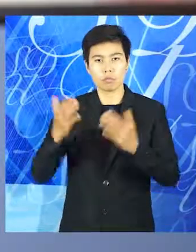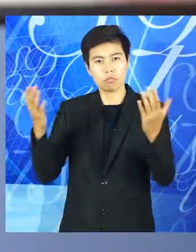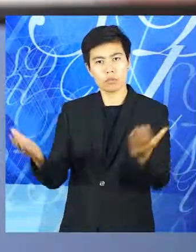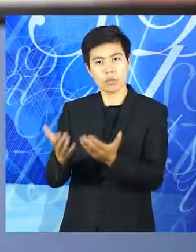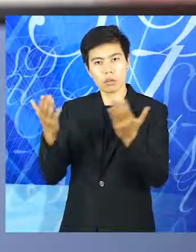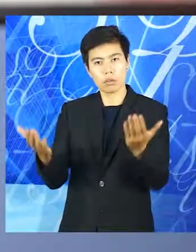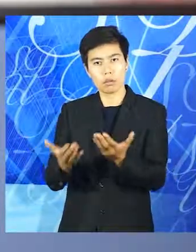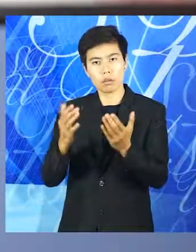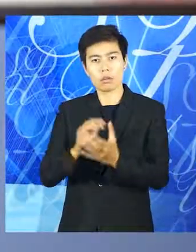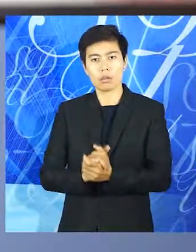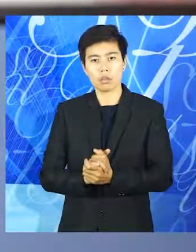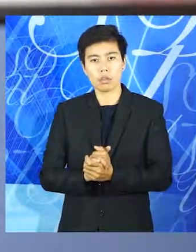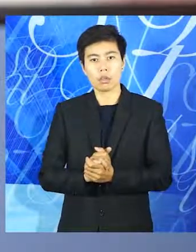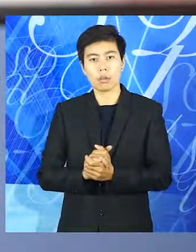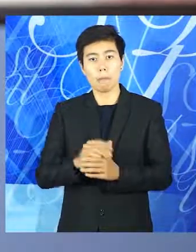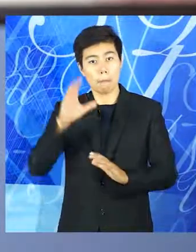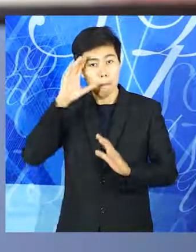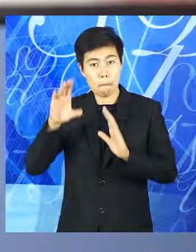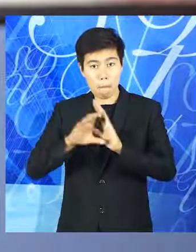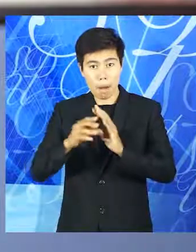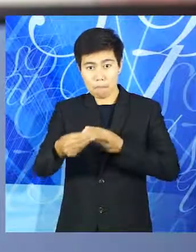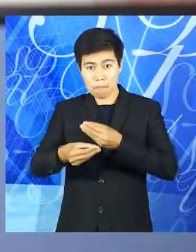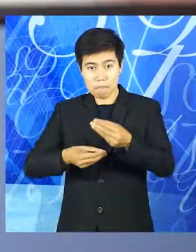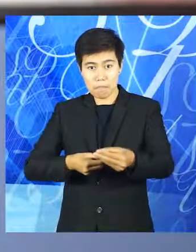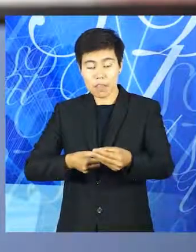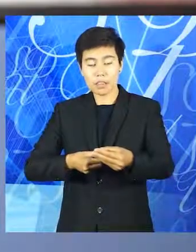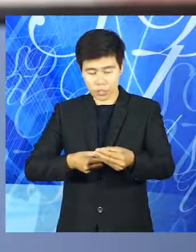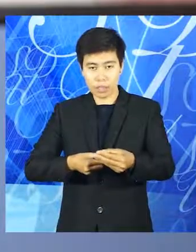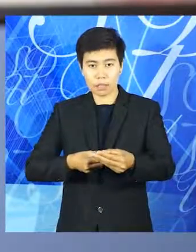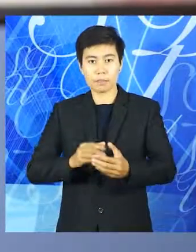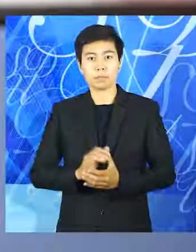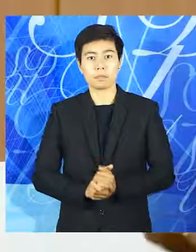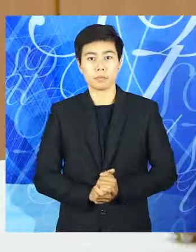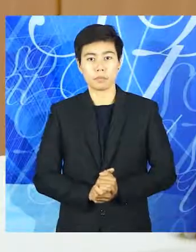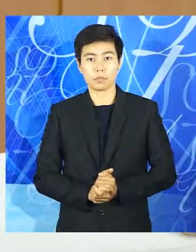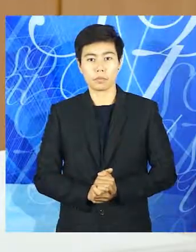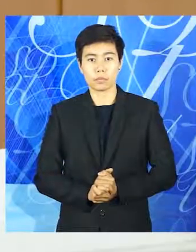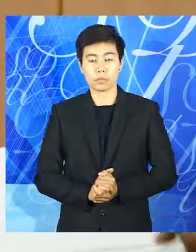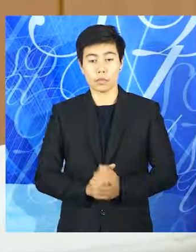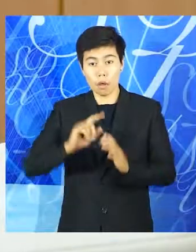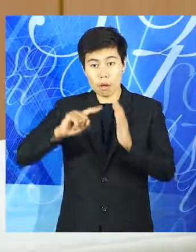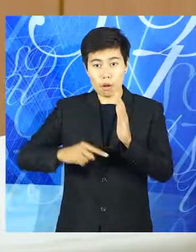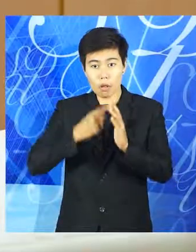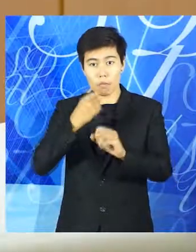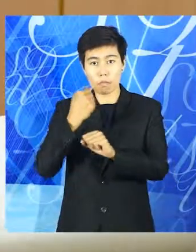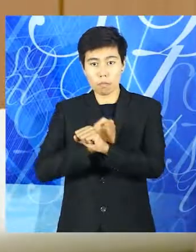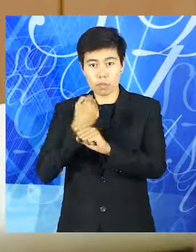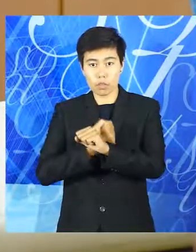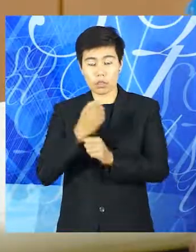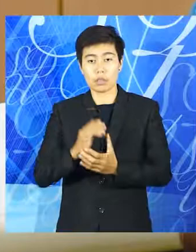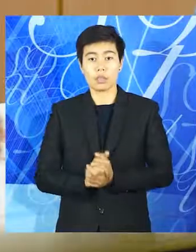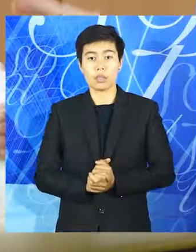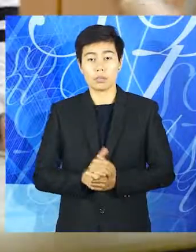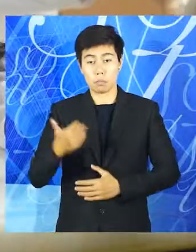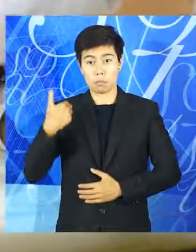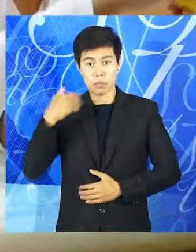การจัดการแลกเปลี่ยนภาพเพื่อการสื่อสารในครั้งต่อๆไปด้วยค่ะเมื่อเริ่มต้นการฝึกนะคะเราก็